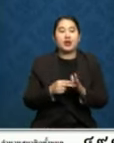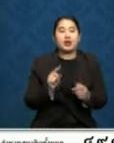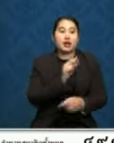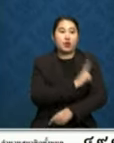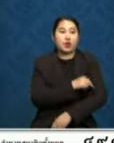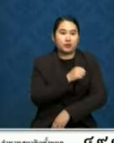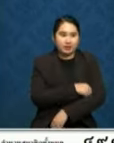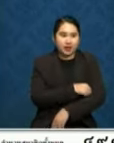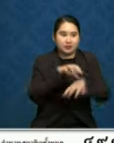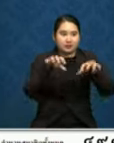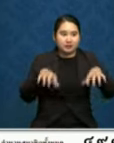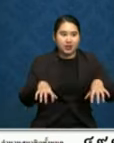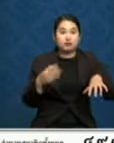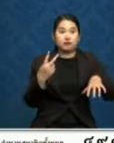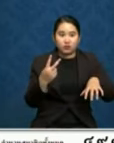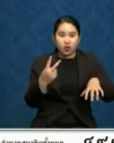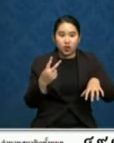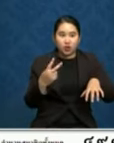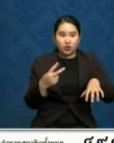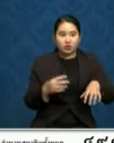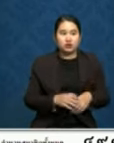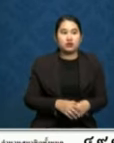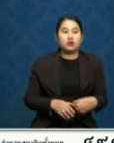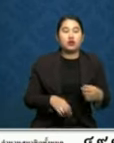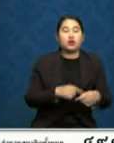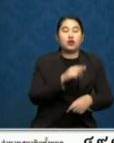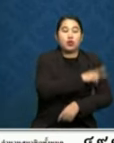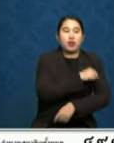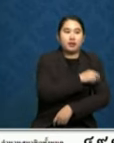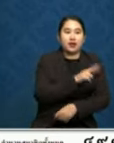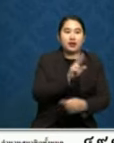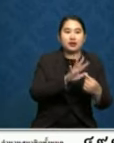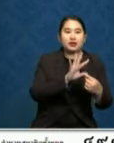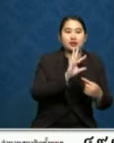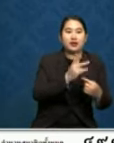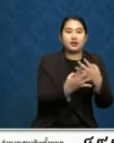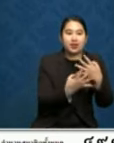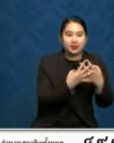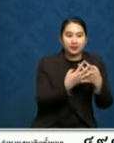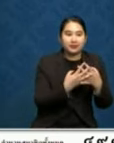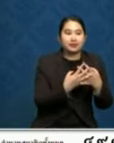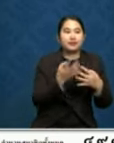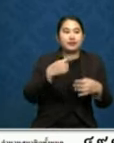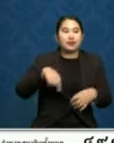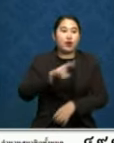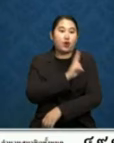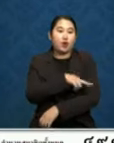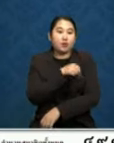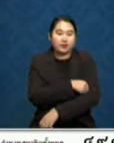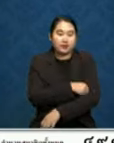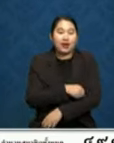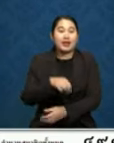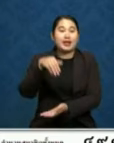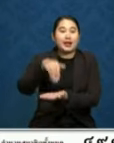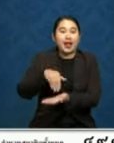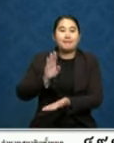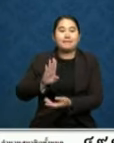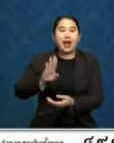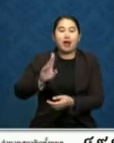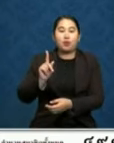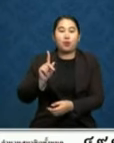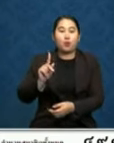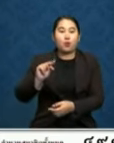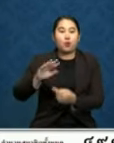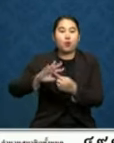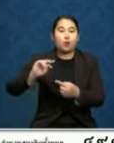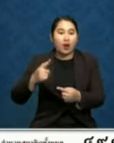พยาบาลทั้ง2แห่งก็คือโรงพยาบาลราชทัณฑ์นะครับมีแพทย์สังกัด20คนนะครับโรงพยาบาลเรือนจำกลางบางขวางนะครับมีแพทย์สังกั